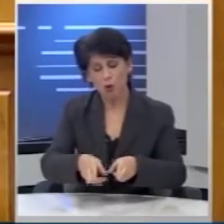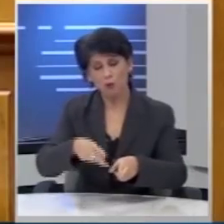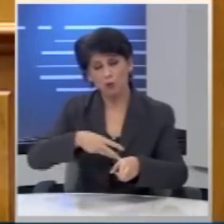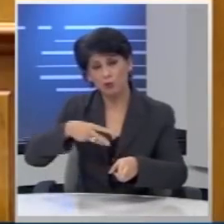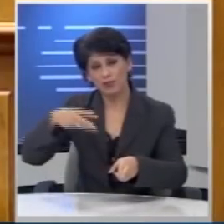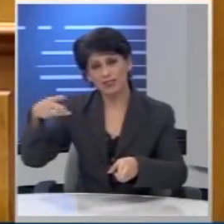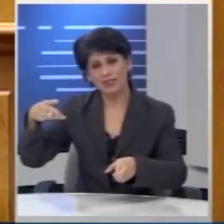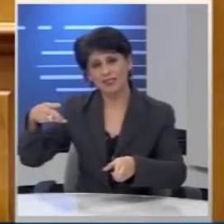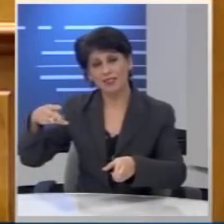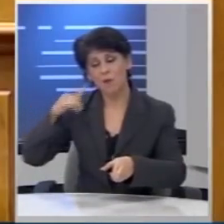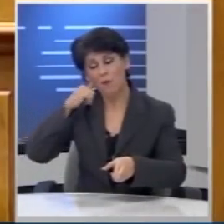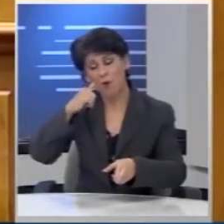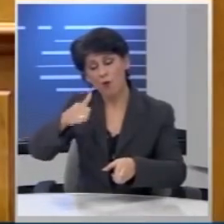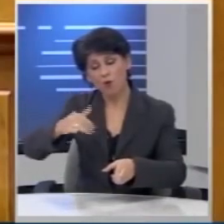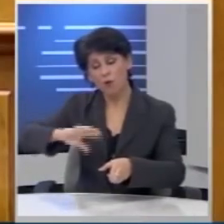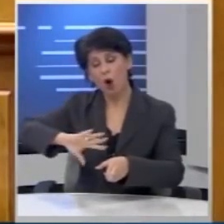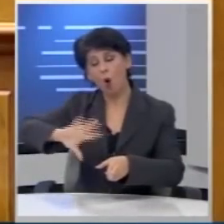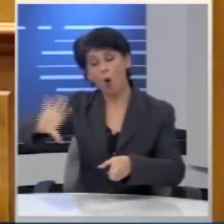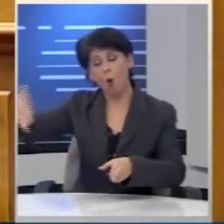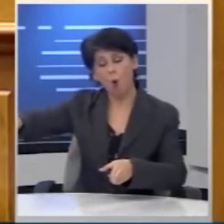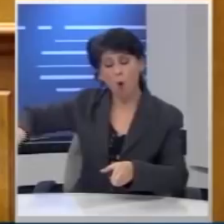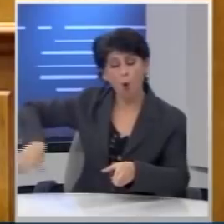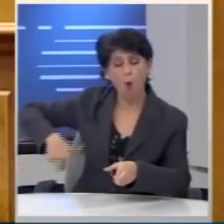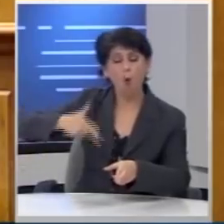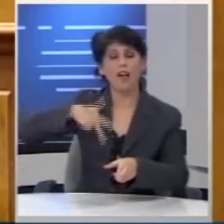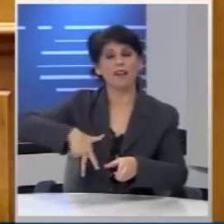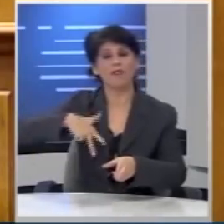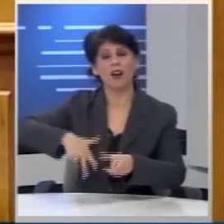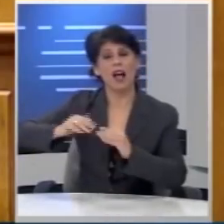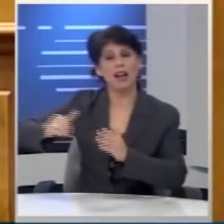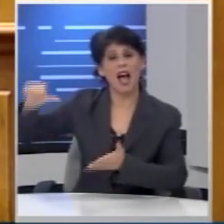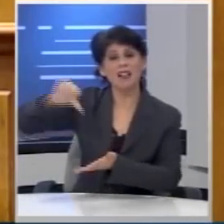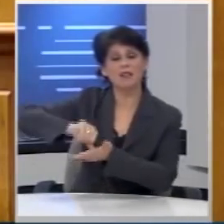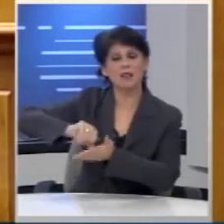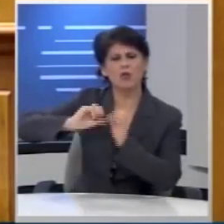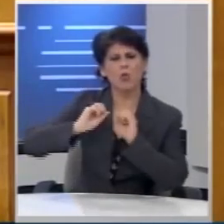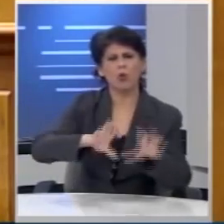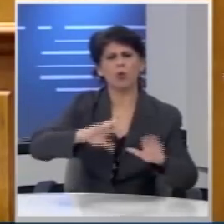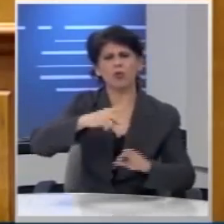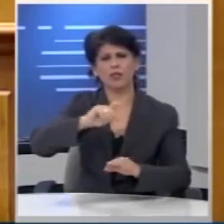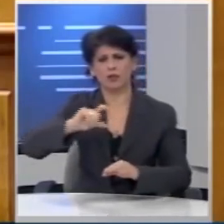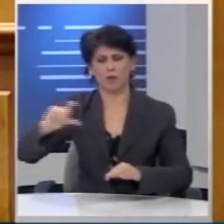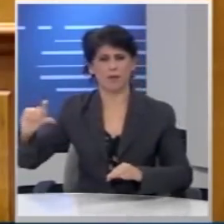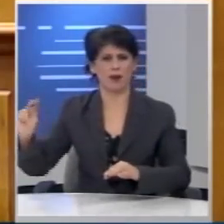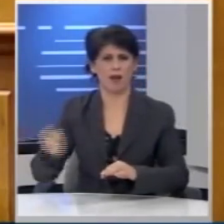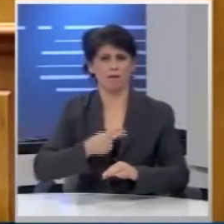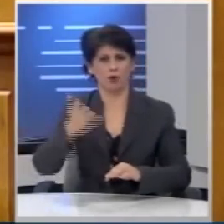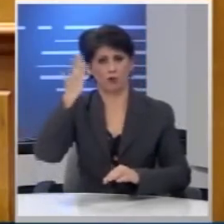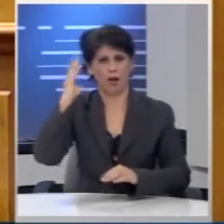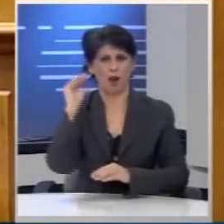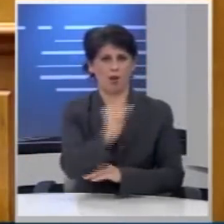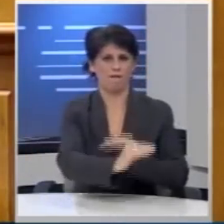έχουν ακολουθήσει διαχρονικά όλες οι αστικές κυβερνήσεις και χαρίζετε δισεκατομμύρια ευρώ στο μεγάλο